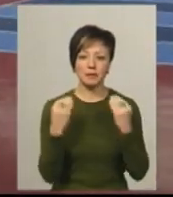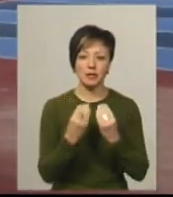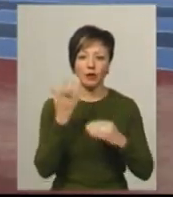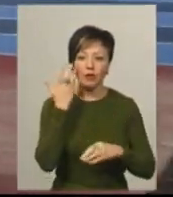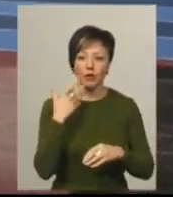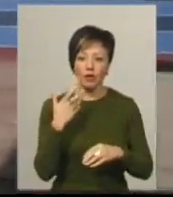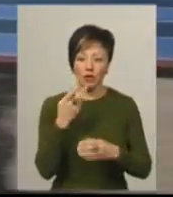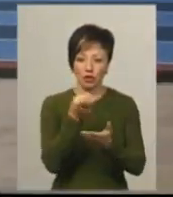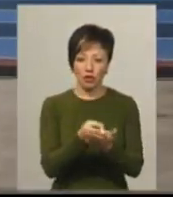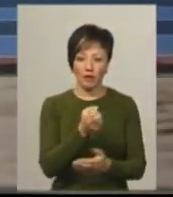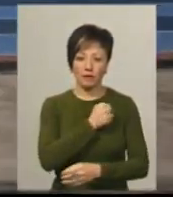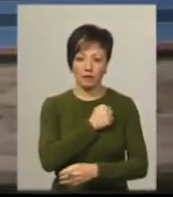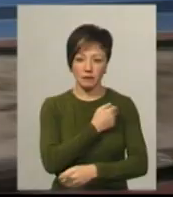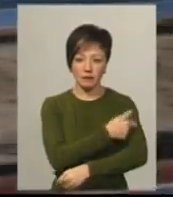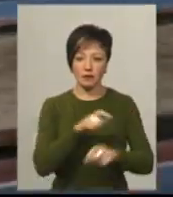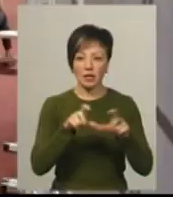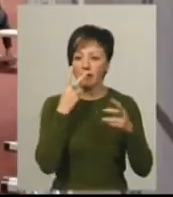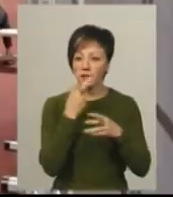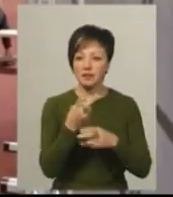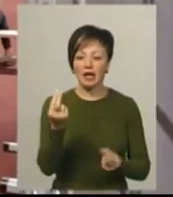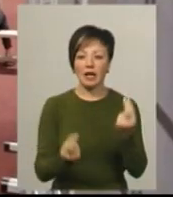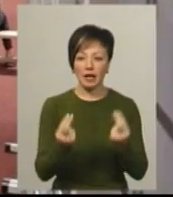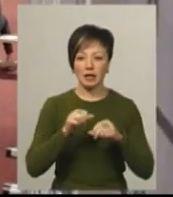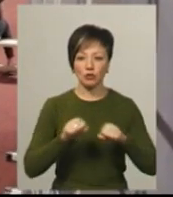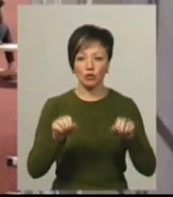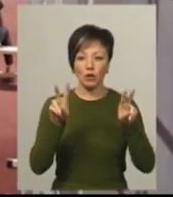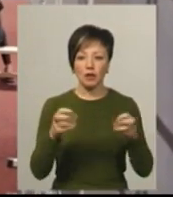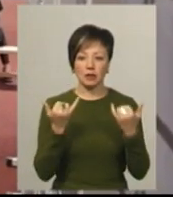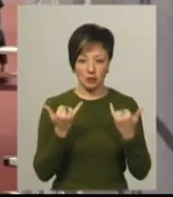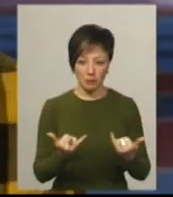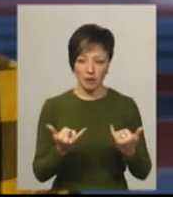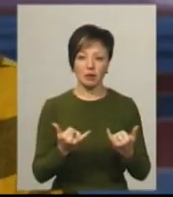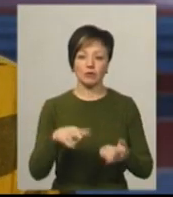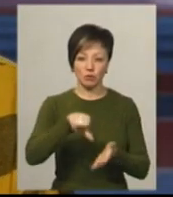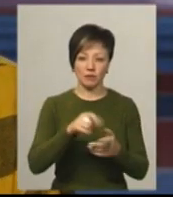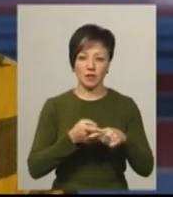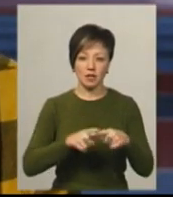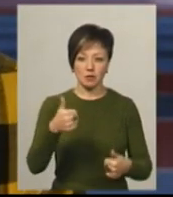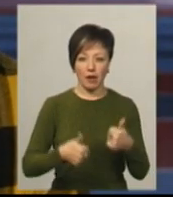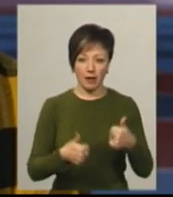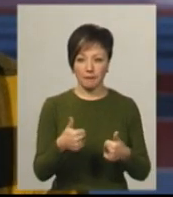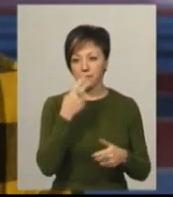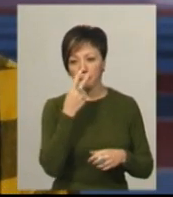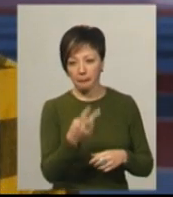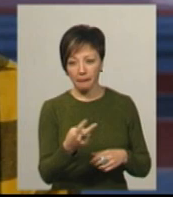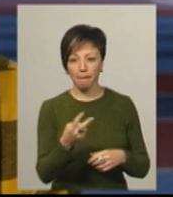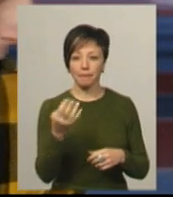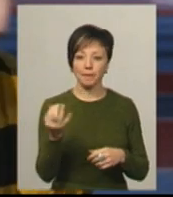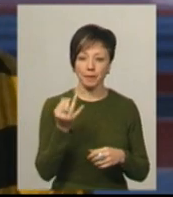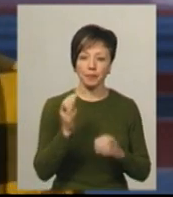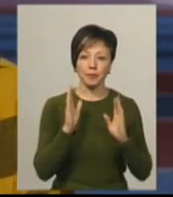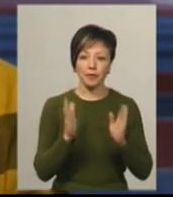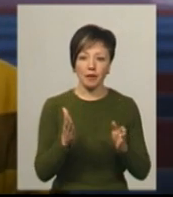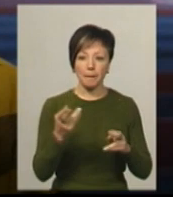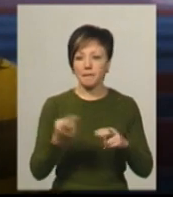Коли лежав у шпиталі, дивився ігри нескорених. Відтак вирішив взяти участь у цих змаганнях. Я онлайн дивлюсь в шпиталі ще, будучи